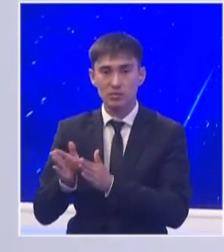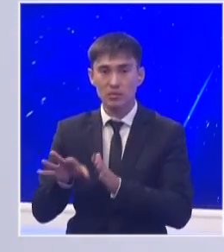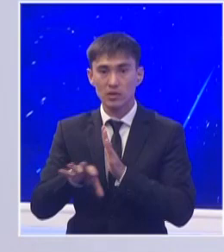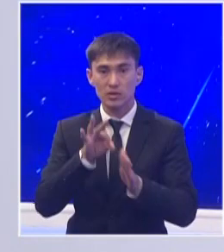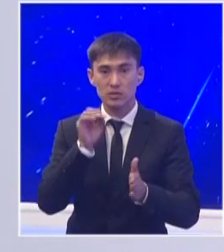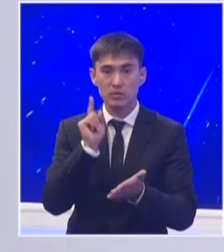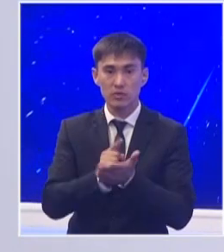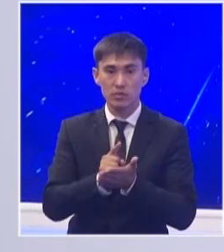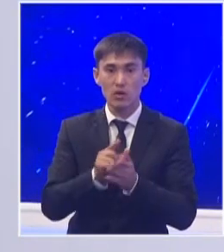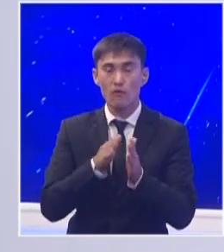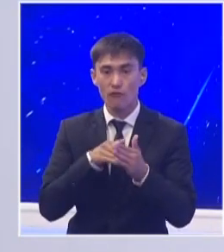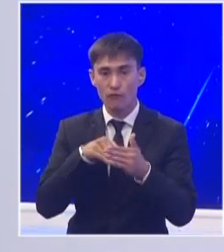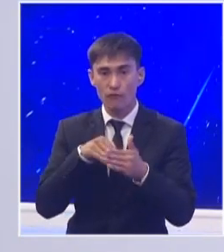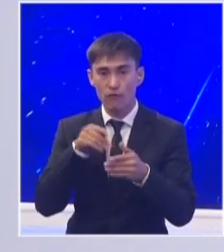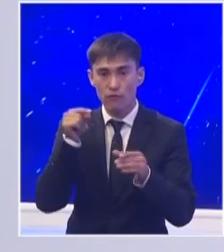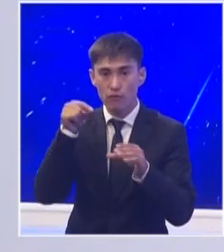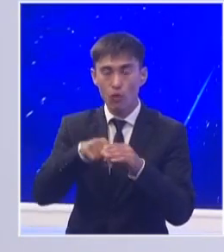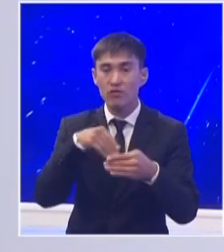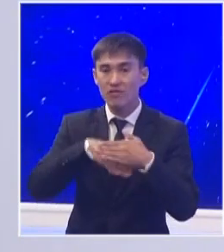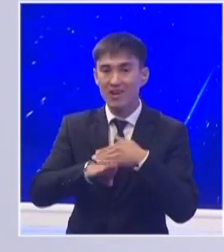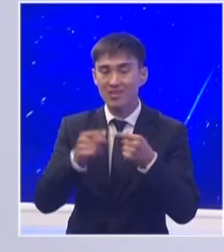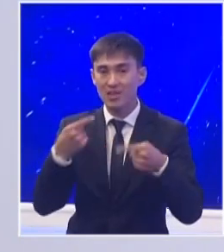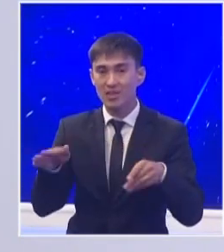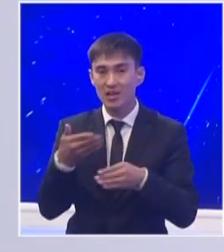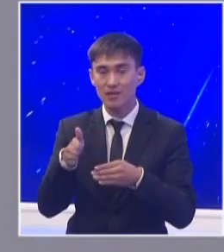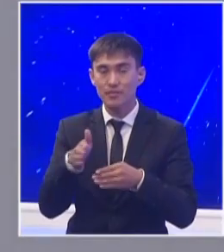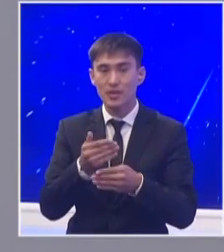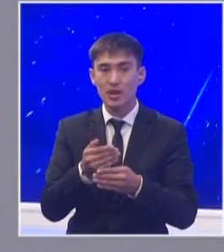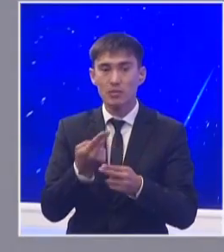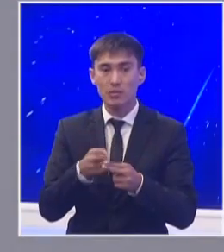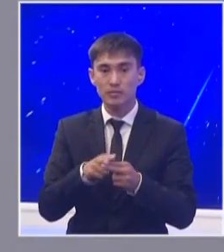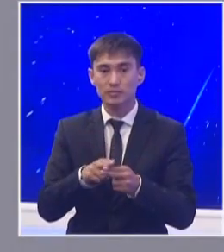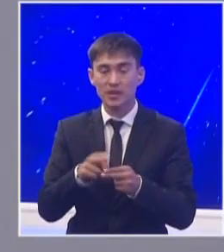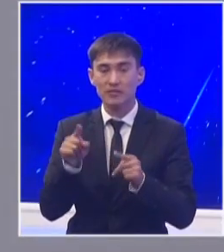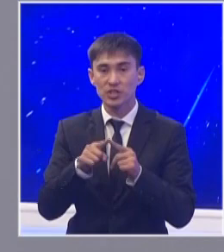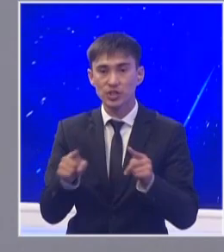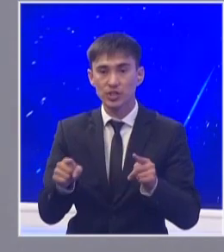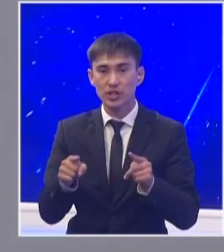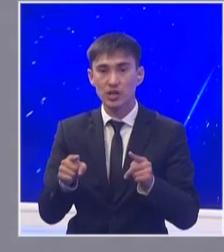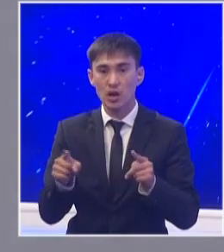выборы, вход, выход отдельно. И под наблюдательным советом мы где-то в течение